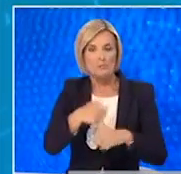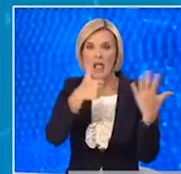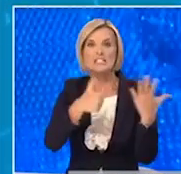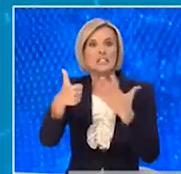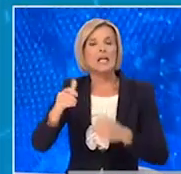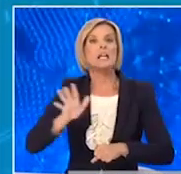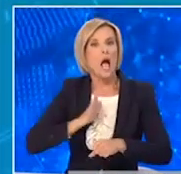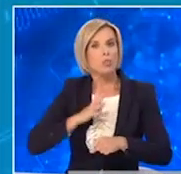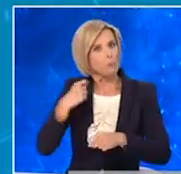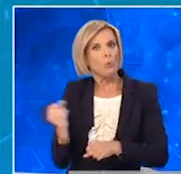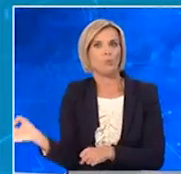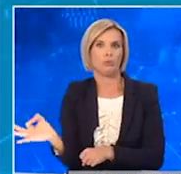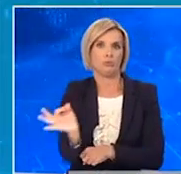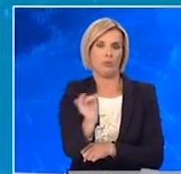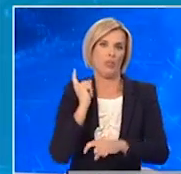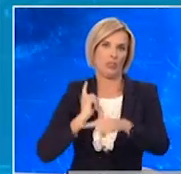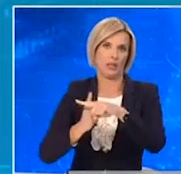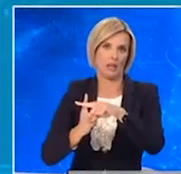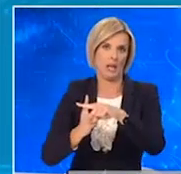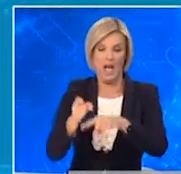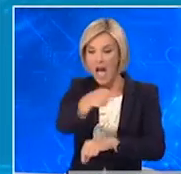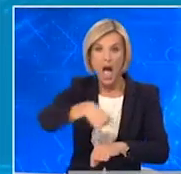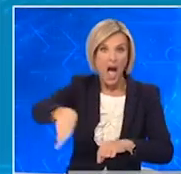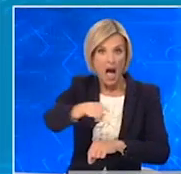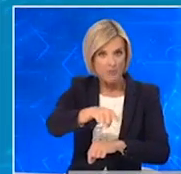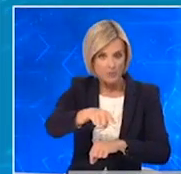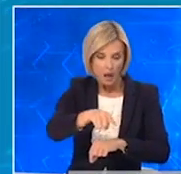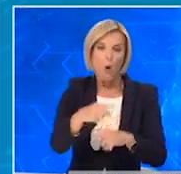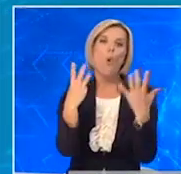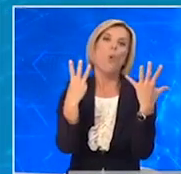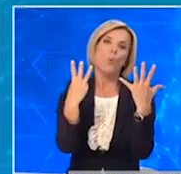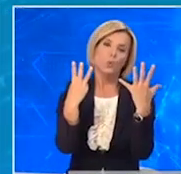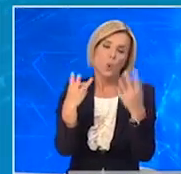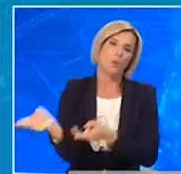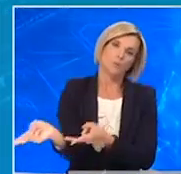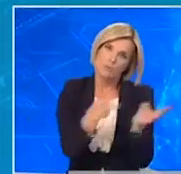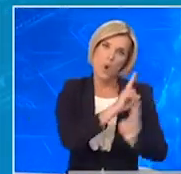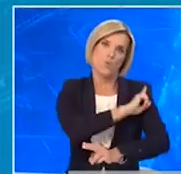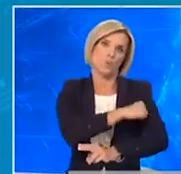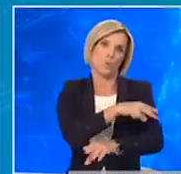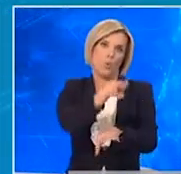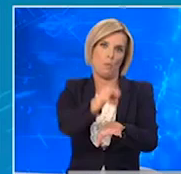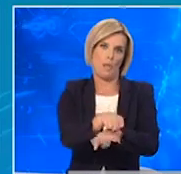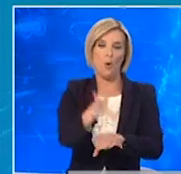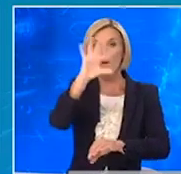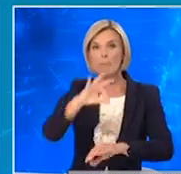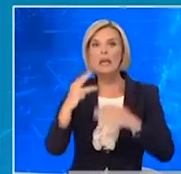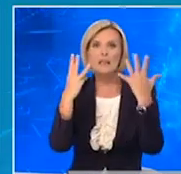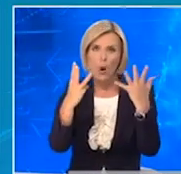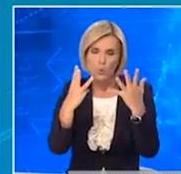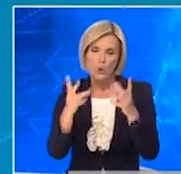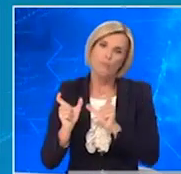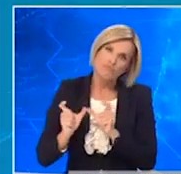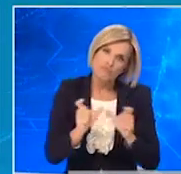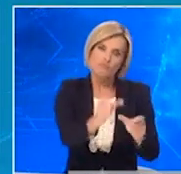ενεργά κρούσματα σήμερα που συζητάμε. Από αυτά 8 είναι σε νοσηλεία, νοσηλεύονται, και 58 είναι σε κατοίκον